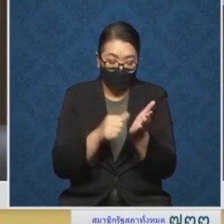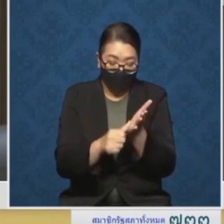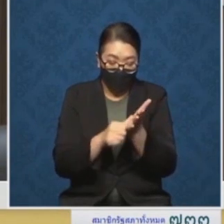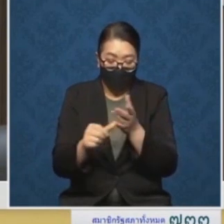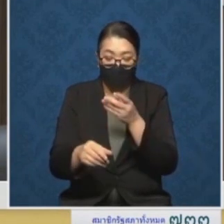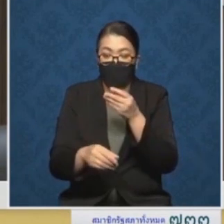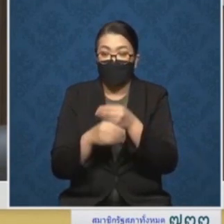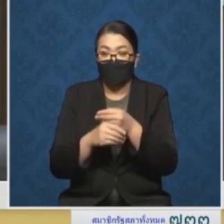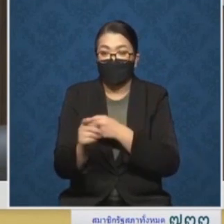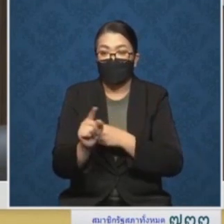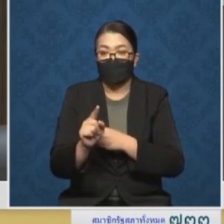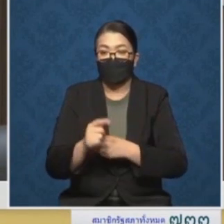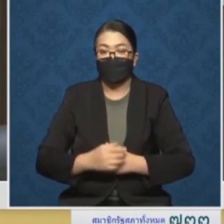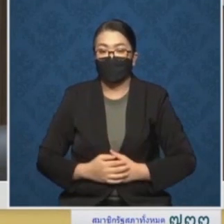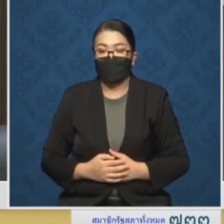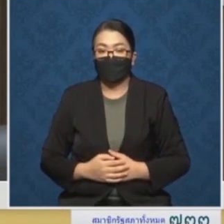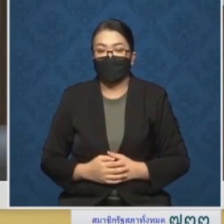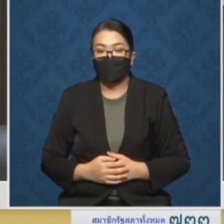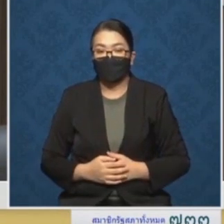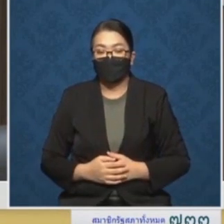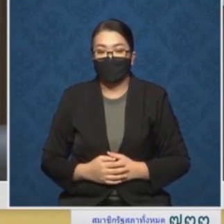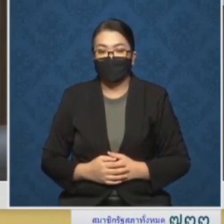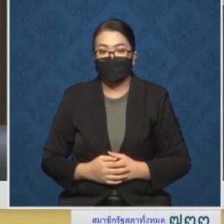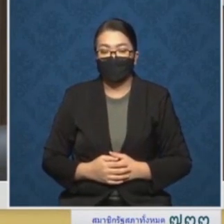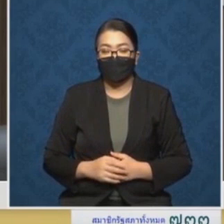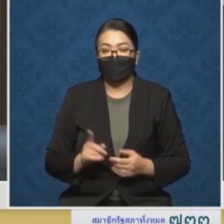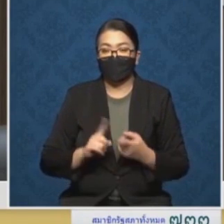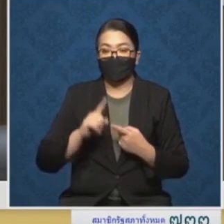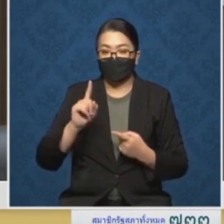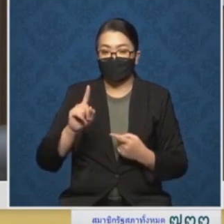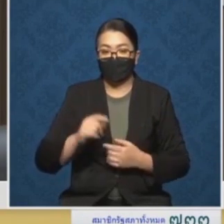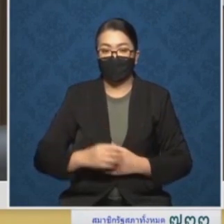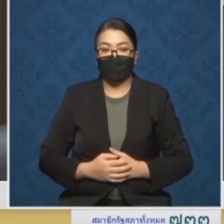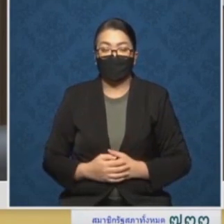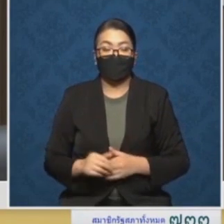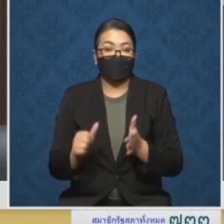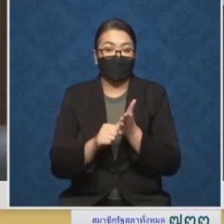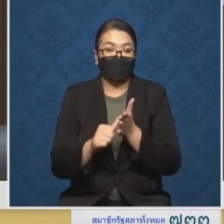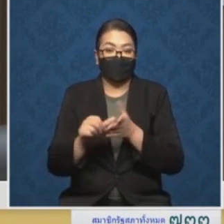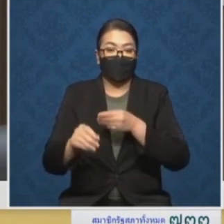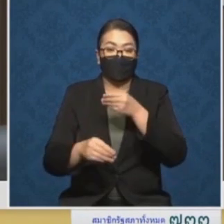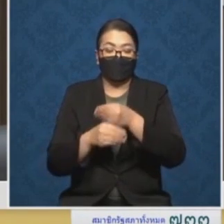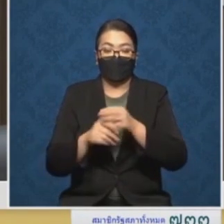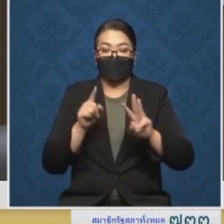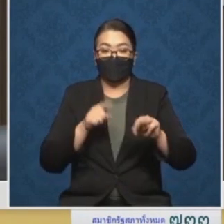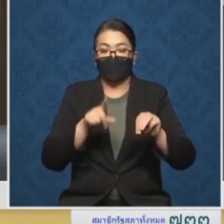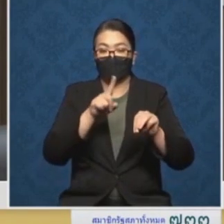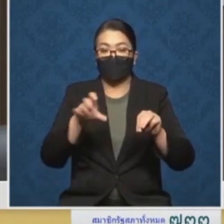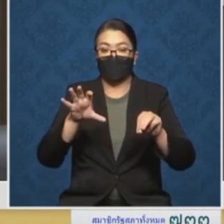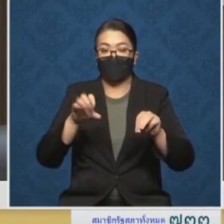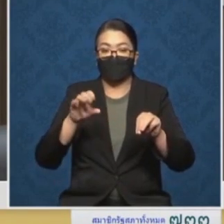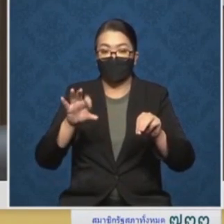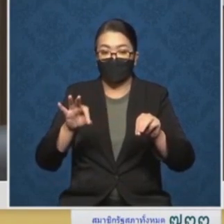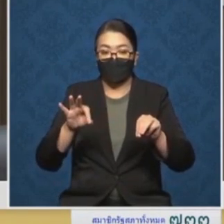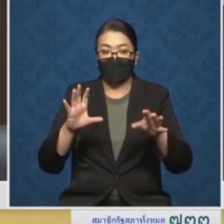ชอาณาจักรไทยดังต่อไปนี้1แก้ไขเพิ่มเติมมาตรา159เกี่ยว